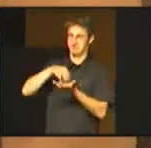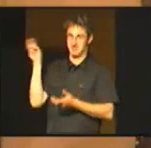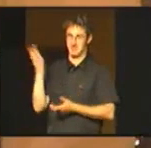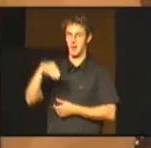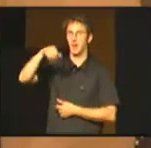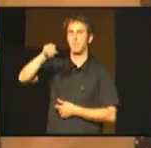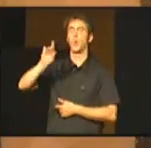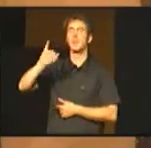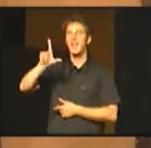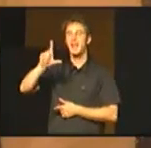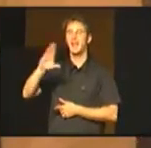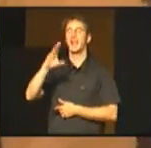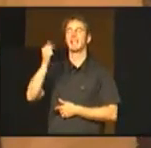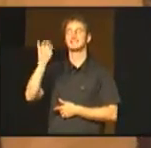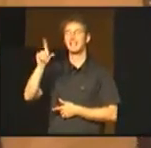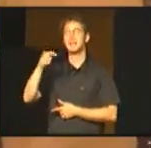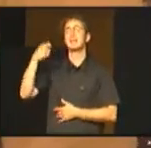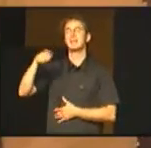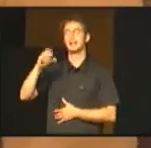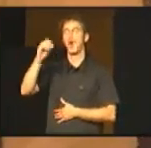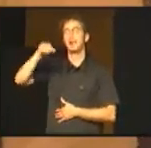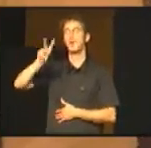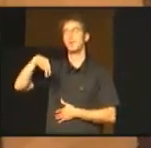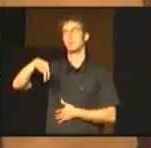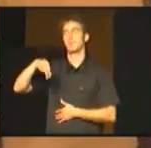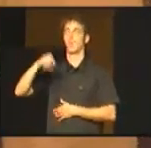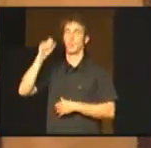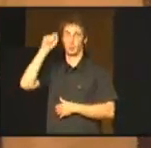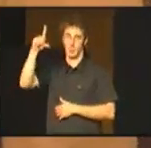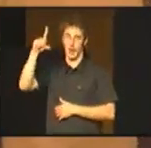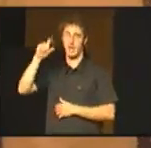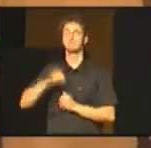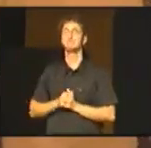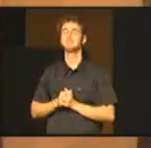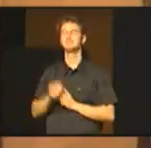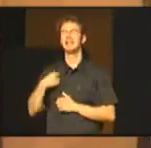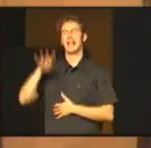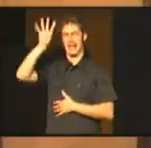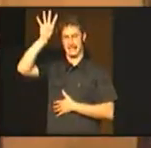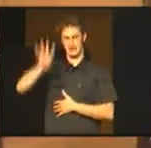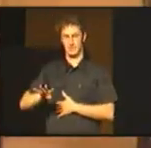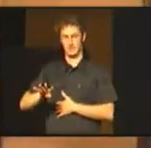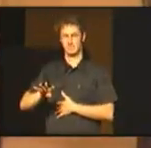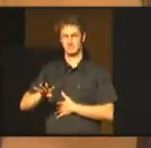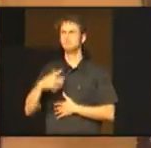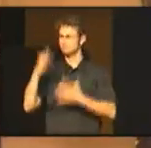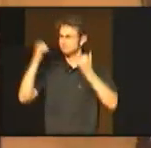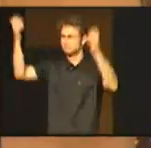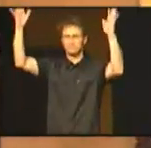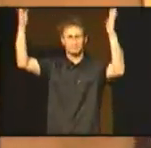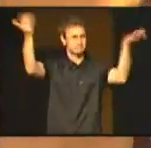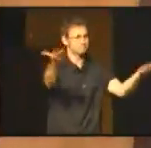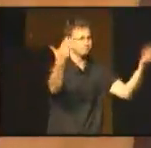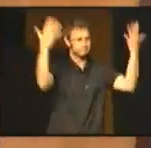la Muriel Casals, presidenta de l'Òmnium Cultural. Catalunya, podeu aplaudir si voleu, sí, sí.